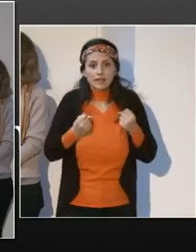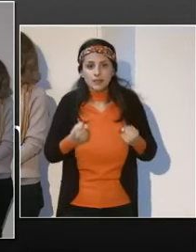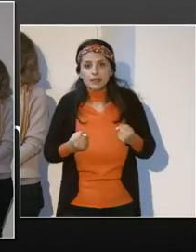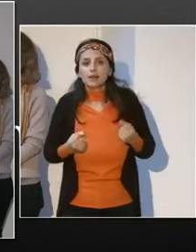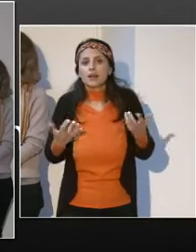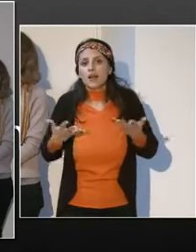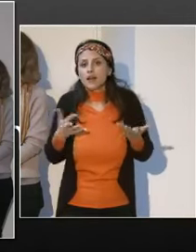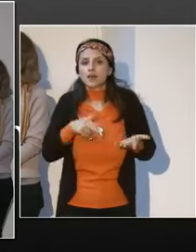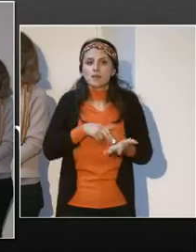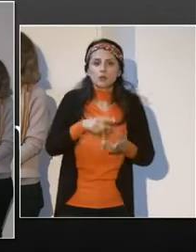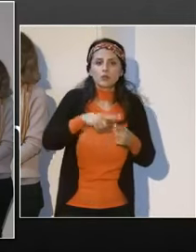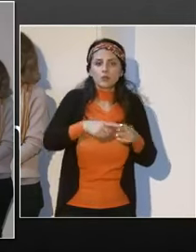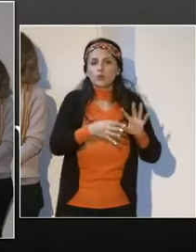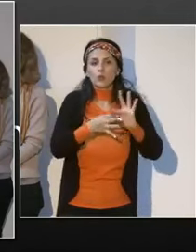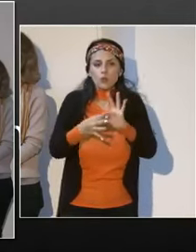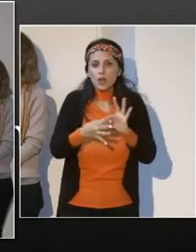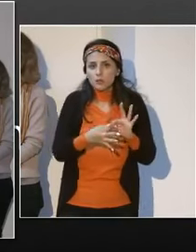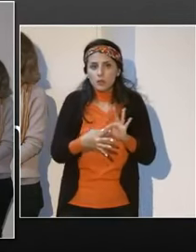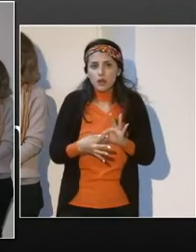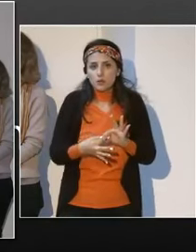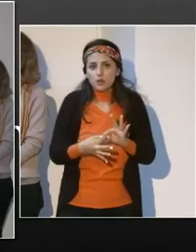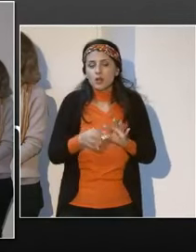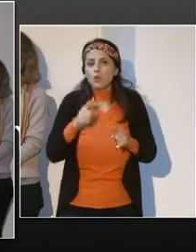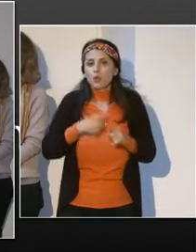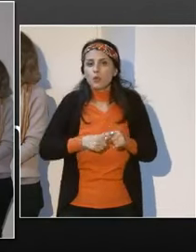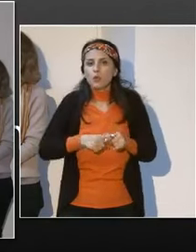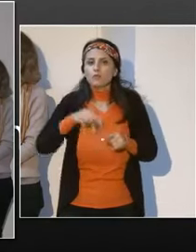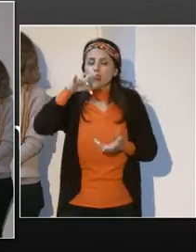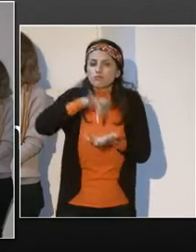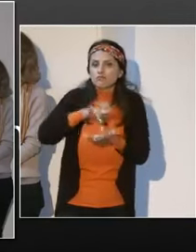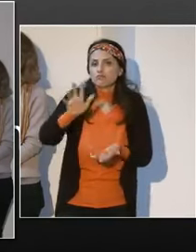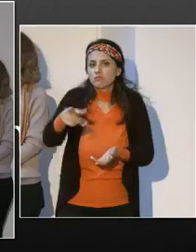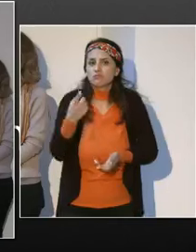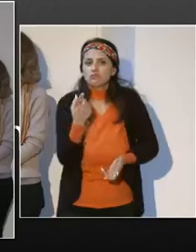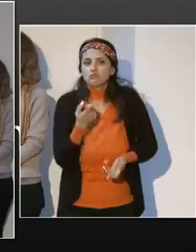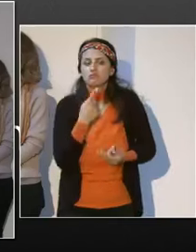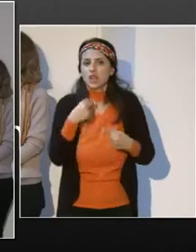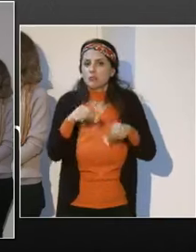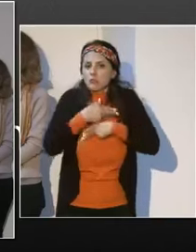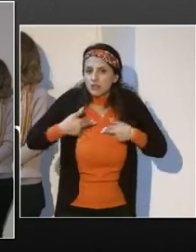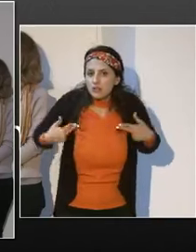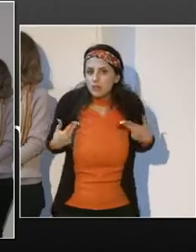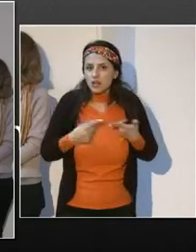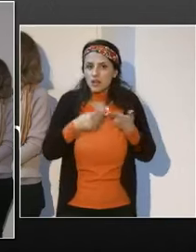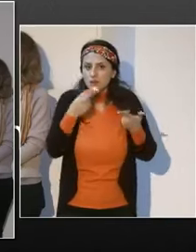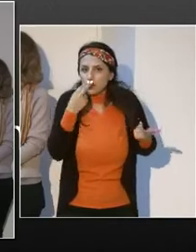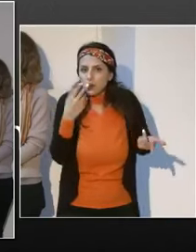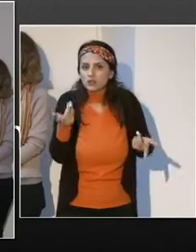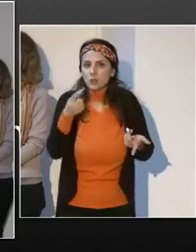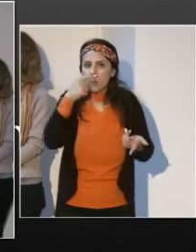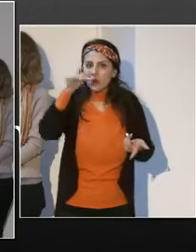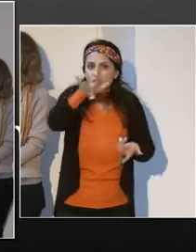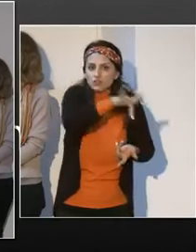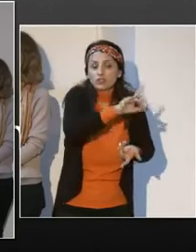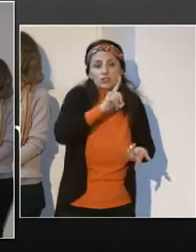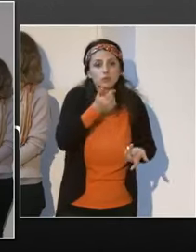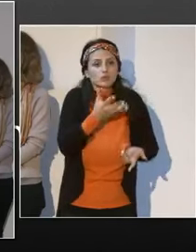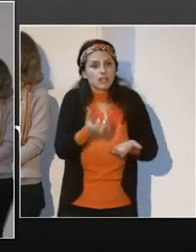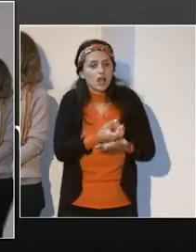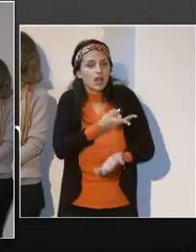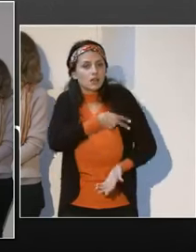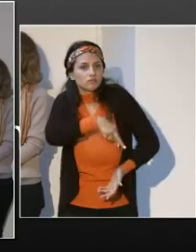mana in mana cu colaborarea cu autoritatile locale care vor trebui să se asume responsabilitatea